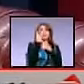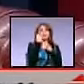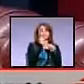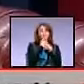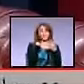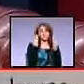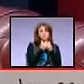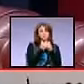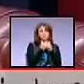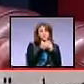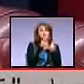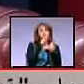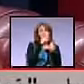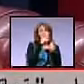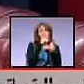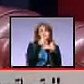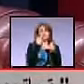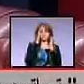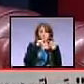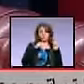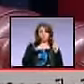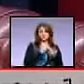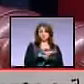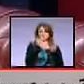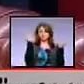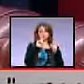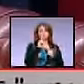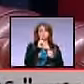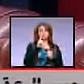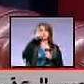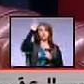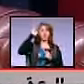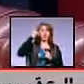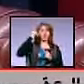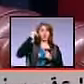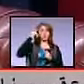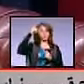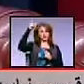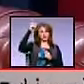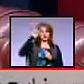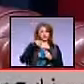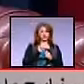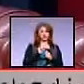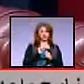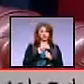بس ما تعرضش في مصر, تعرض في الدول العربيه. كان اعتقد اسمه أنين امراه بالظبط كده.